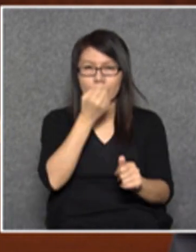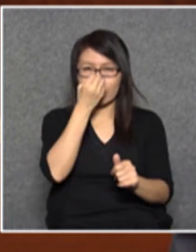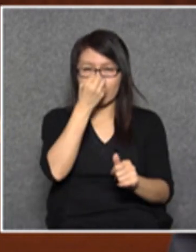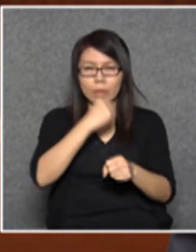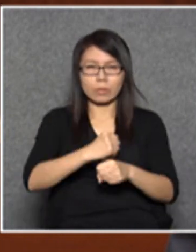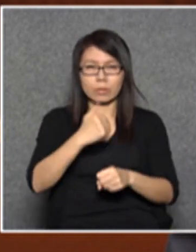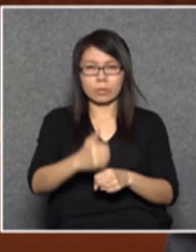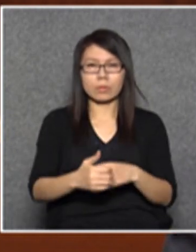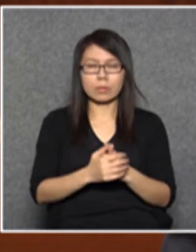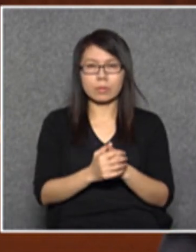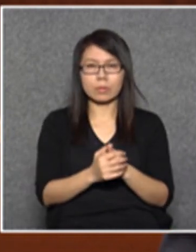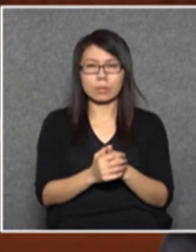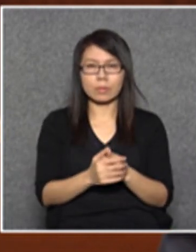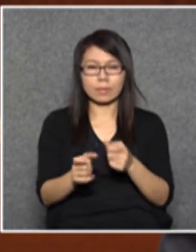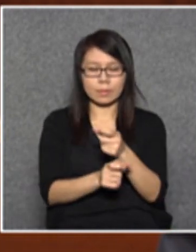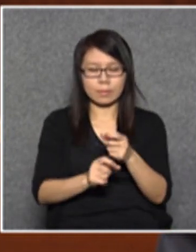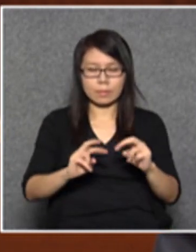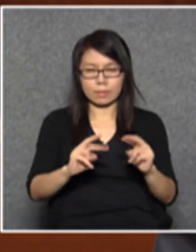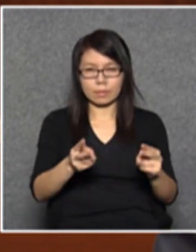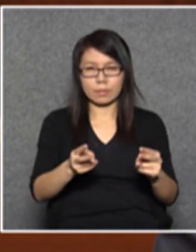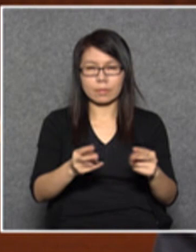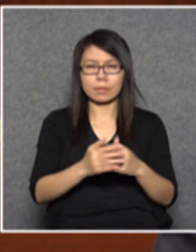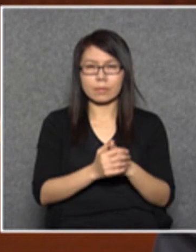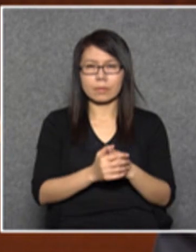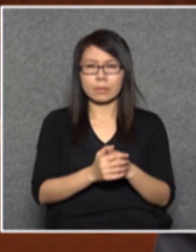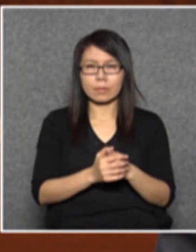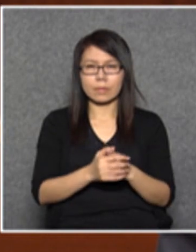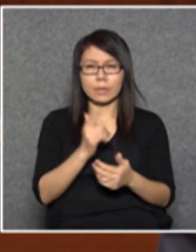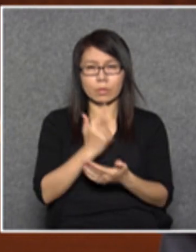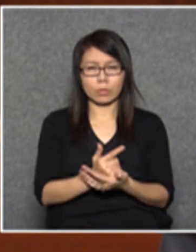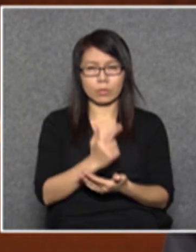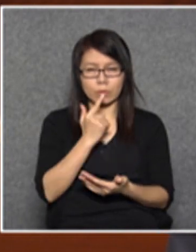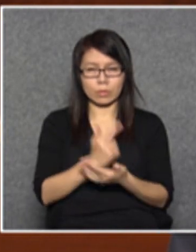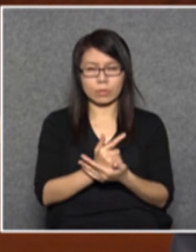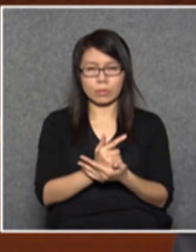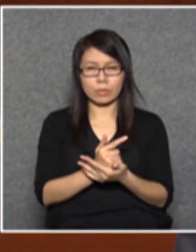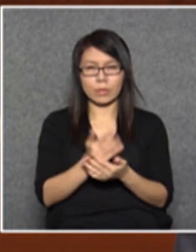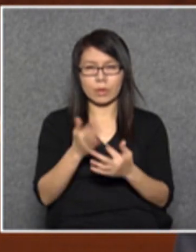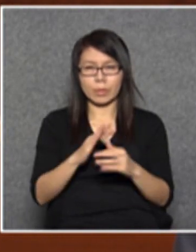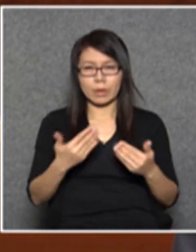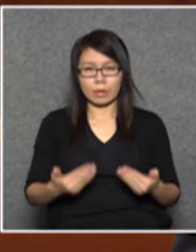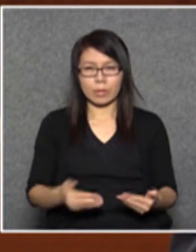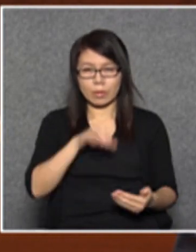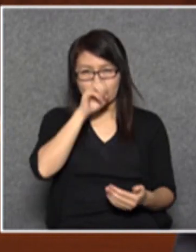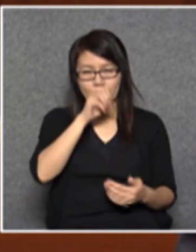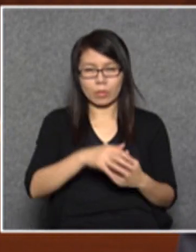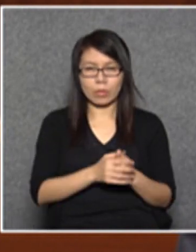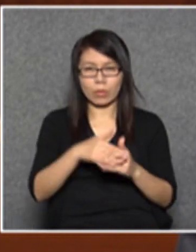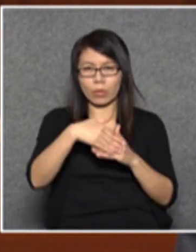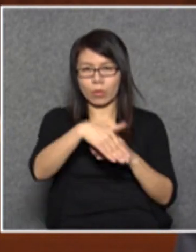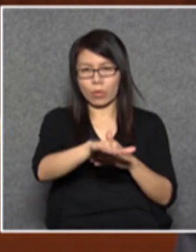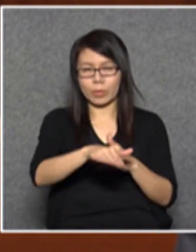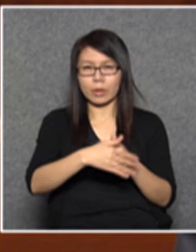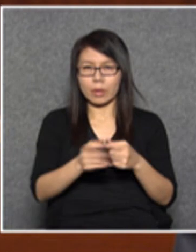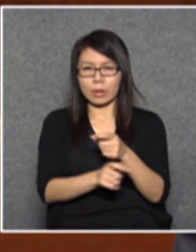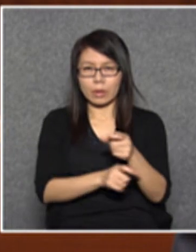好我們的經濟發展，這個是十分重要的。尤其在今日來講，外面 的經